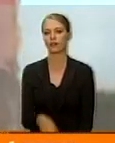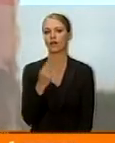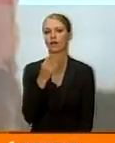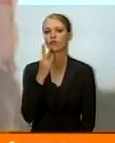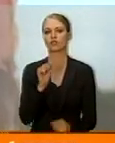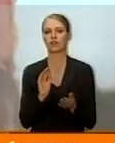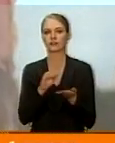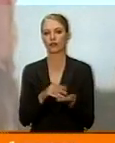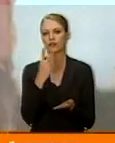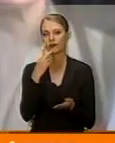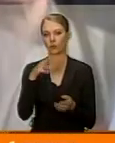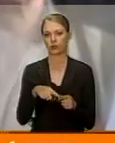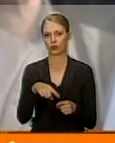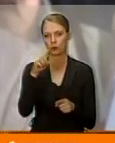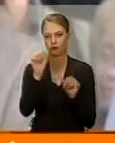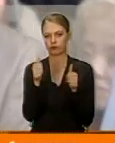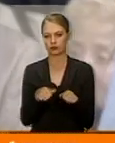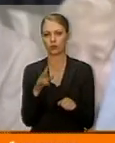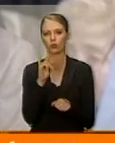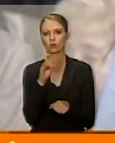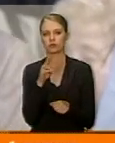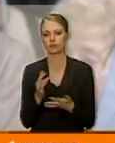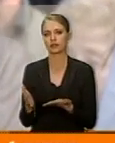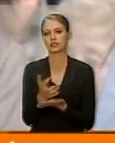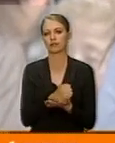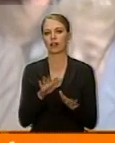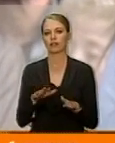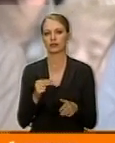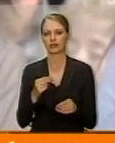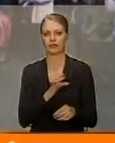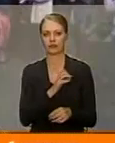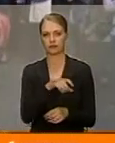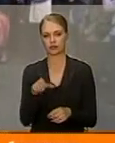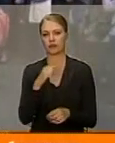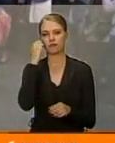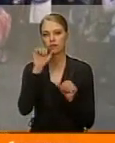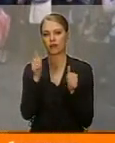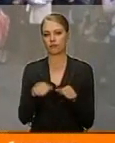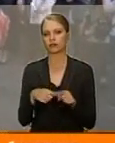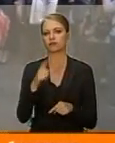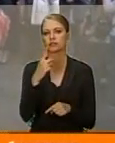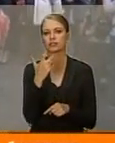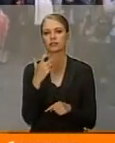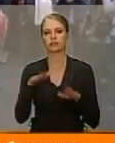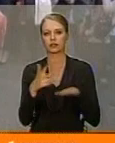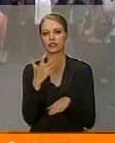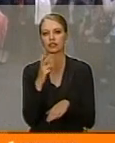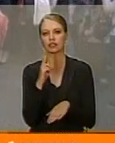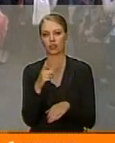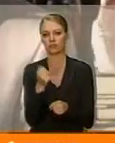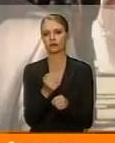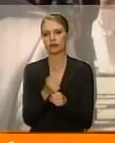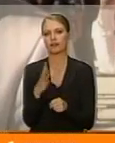Гроші на встановлення двометрової статуї Кузьми зібрали місцеві меценати. Пам'ятник заважки 300 кілограмів виготовили